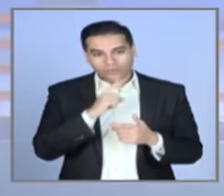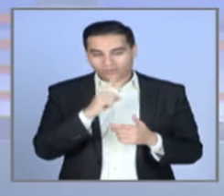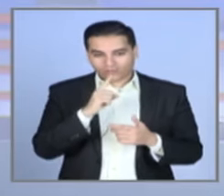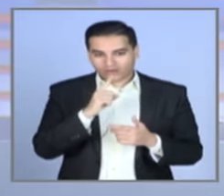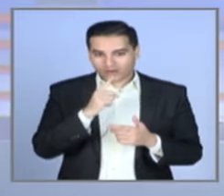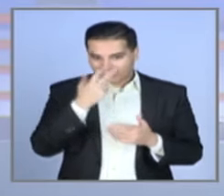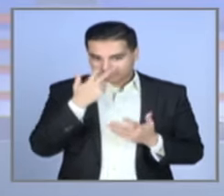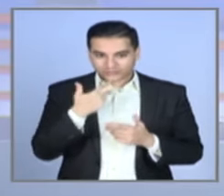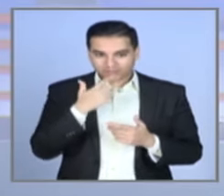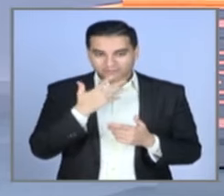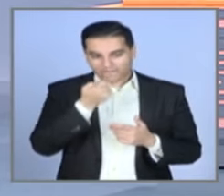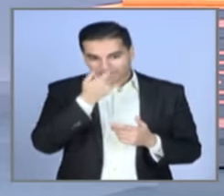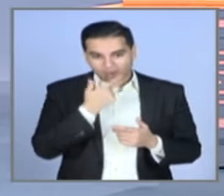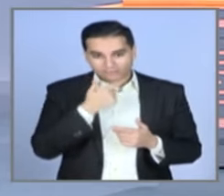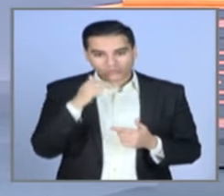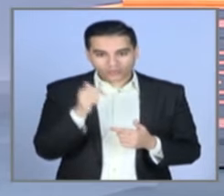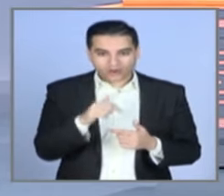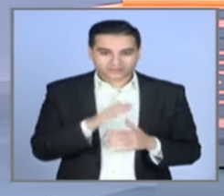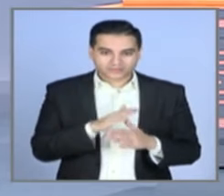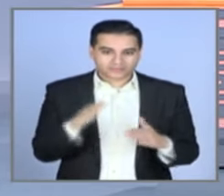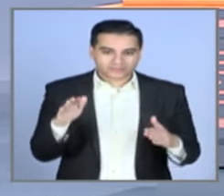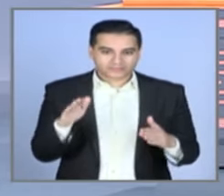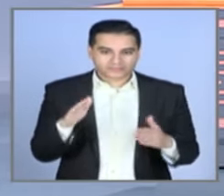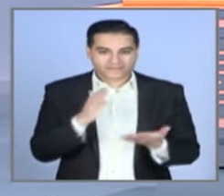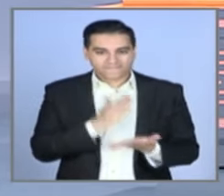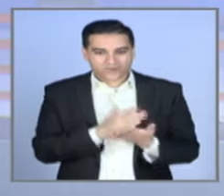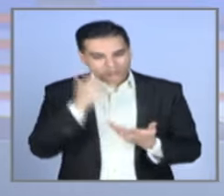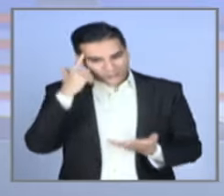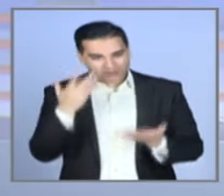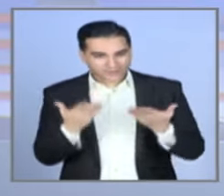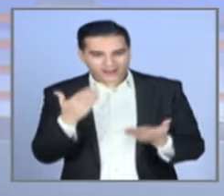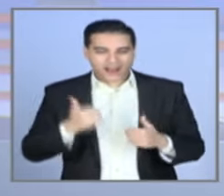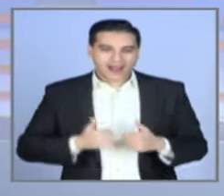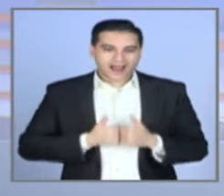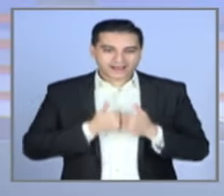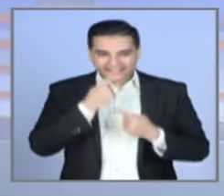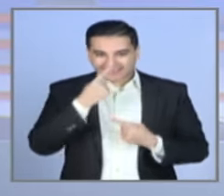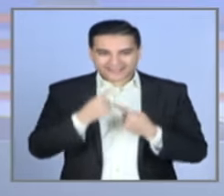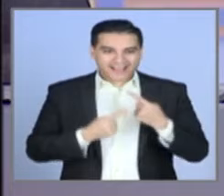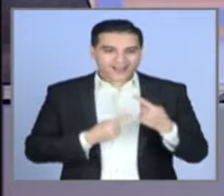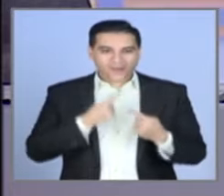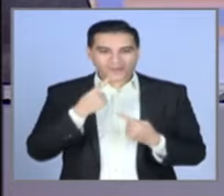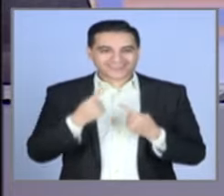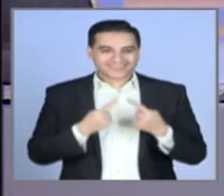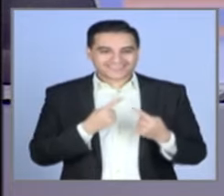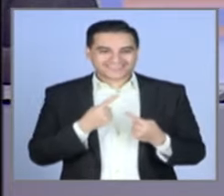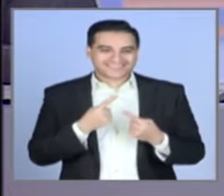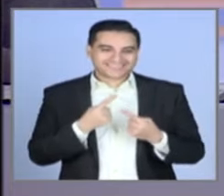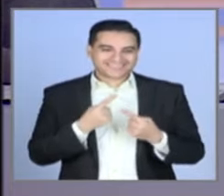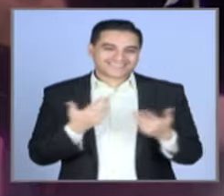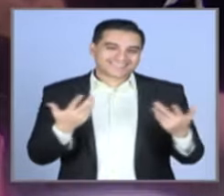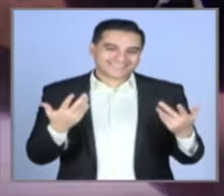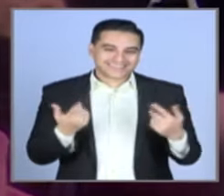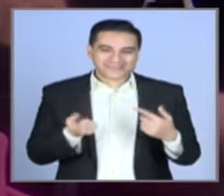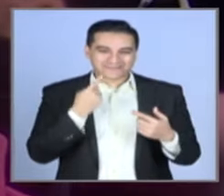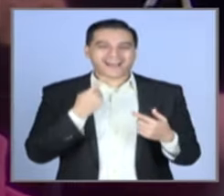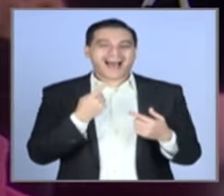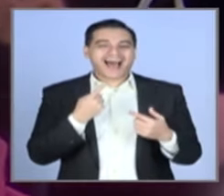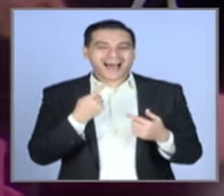ابيض والله العظيم، انما حاليا خلاص في توازن بقى و... لا حاليا اتعودت. اه برافو